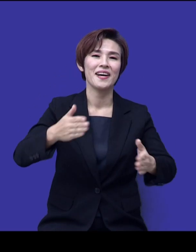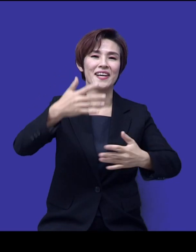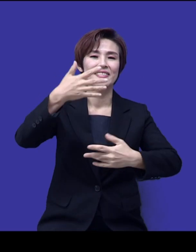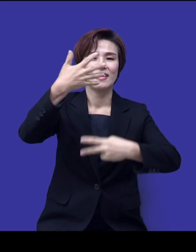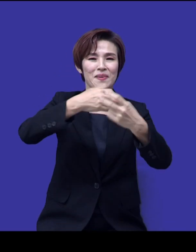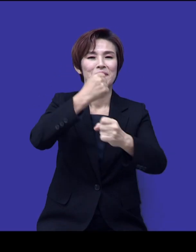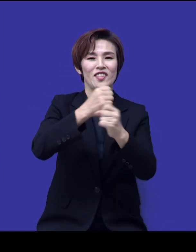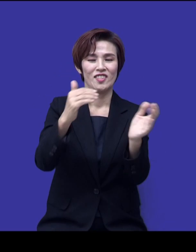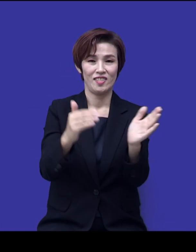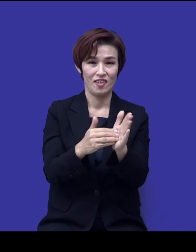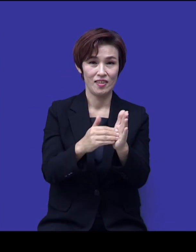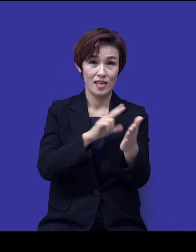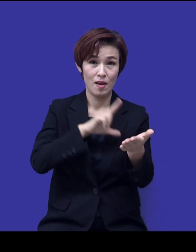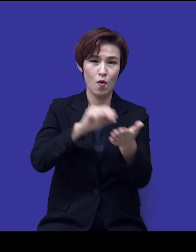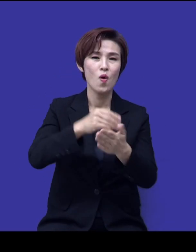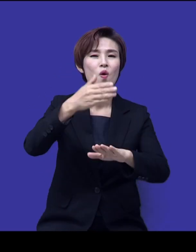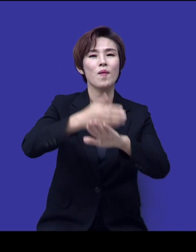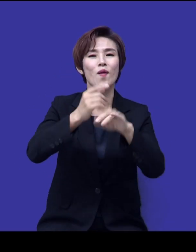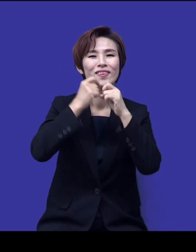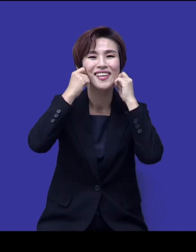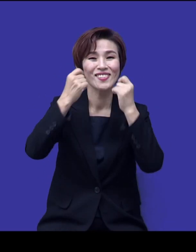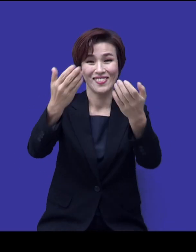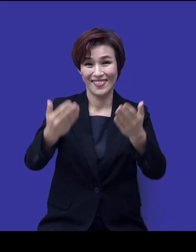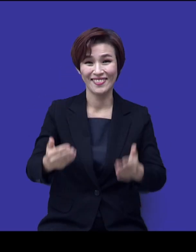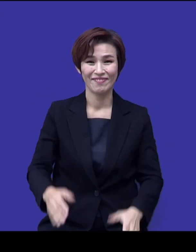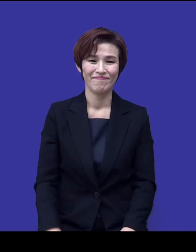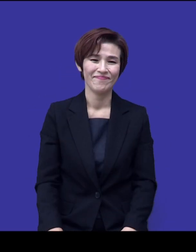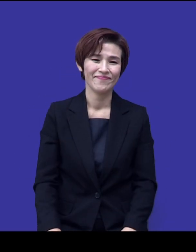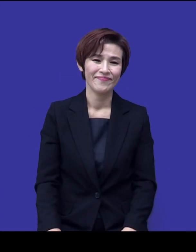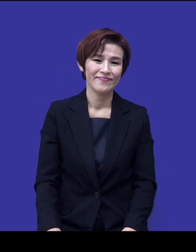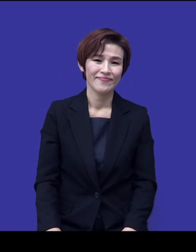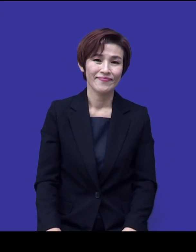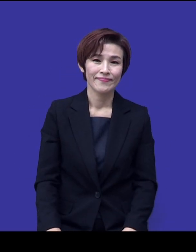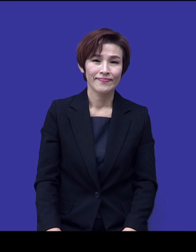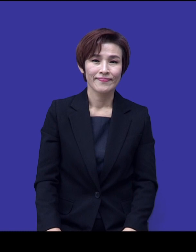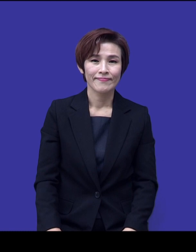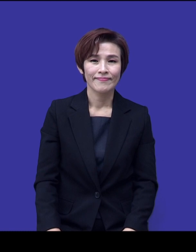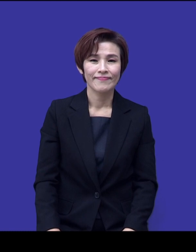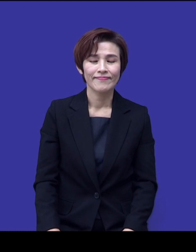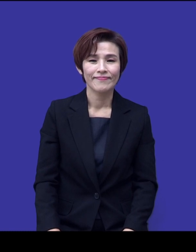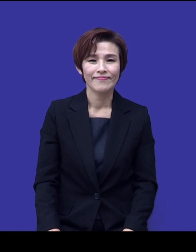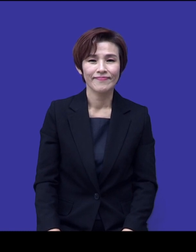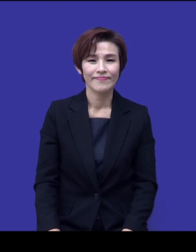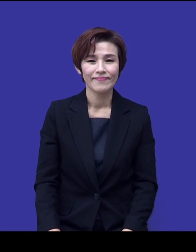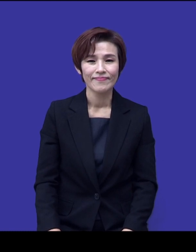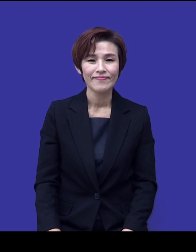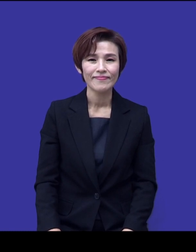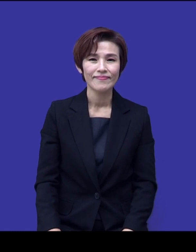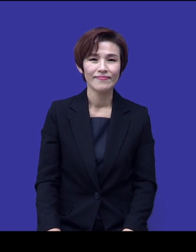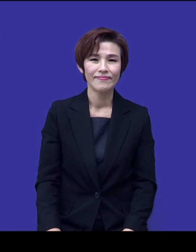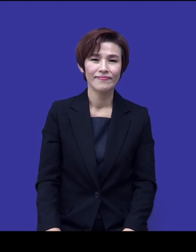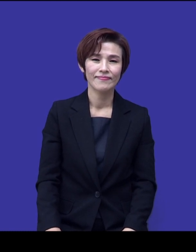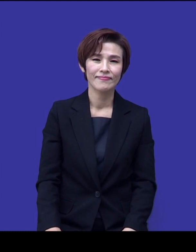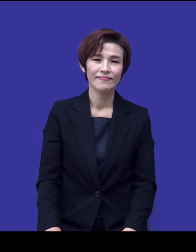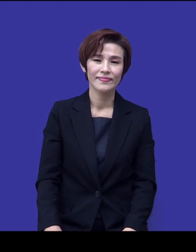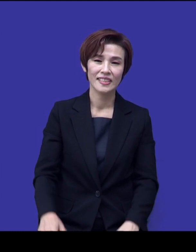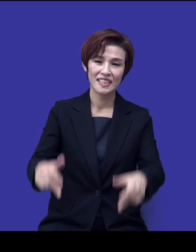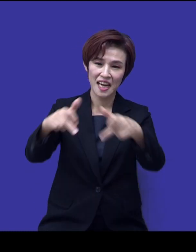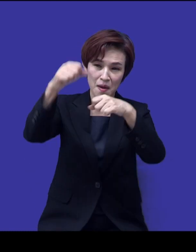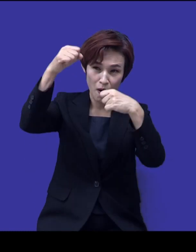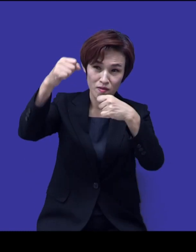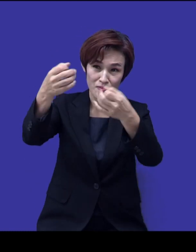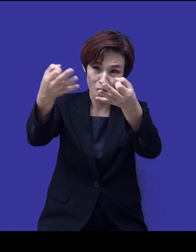네. 재밌었죠. 서로 장애인 그 사람 저 보면 웃겼을 거예요. 저도